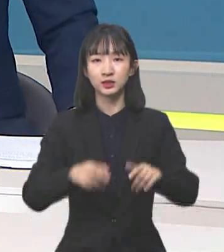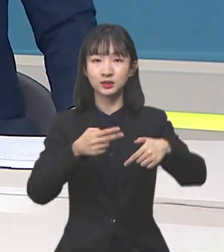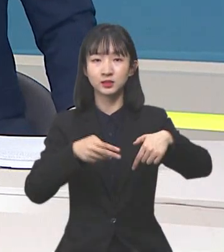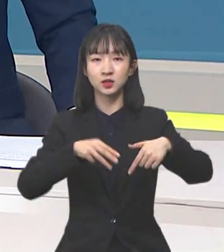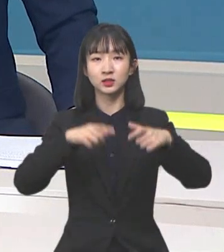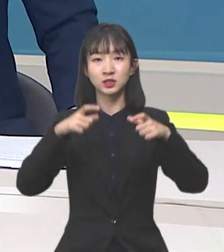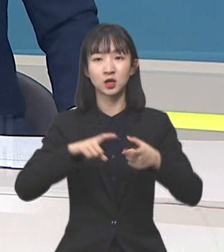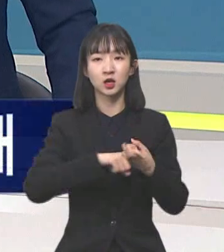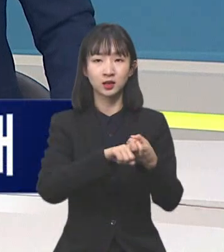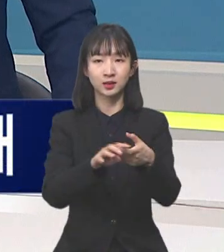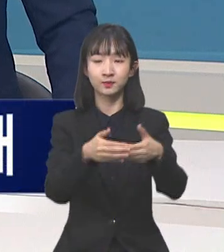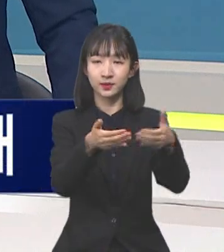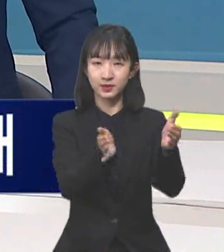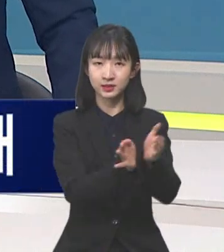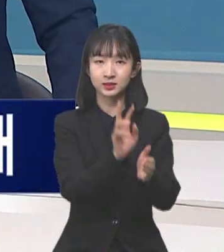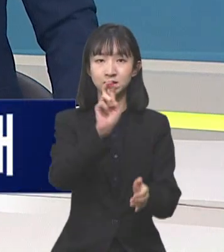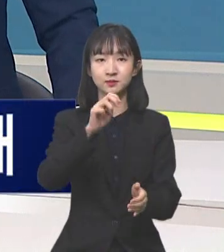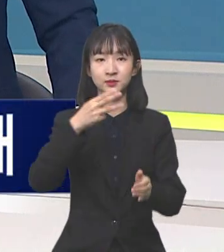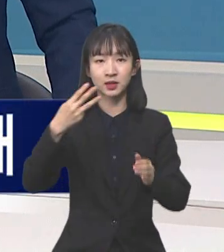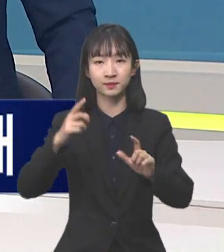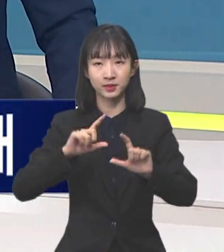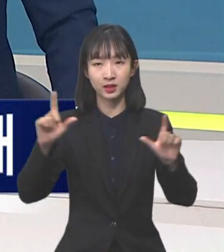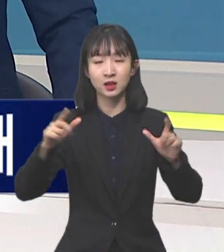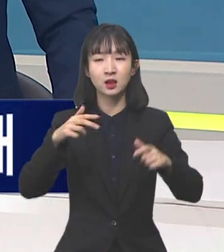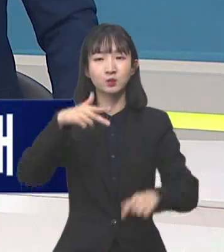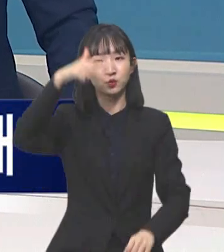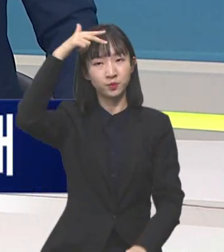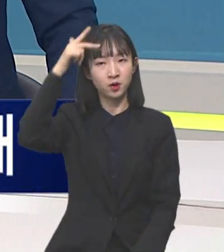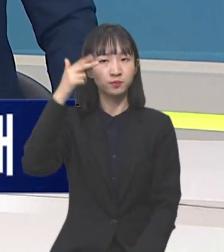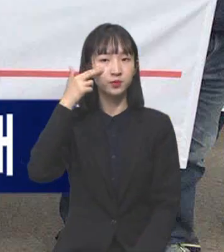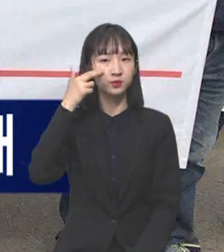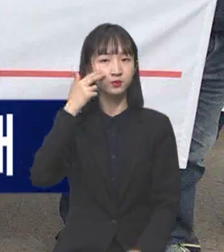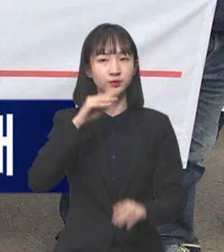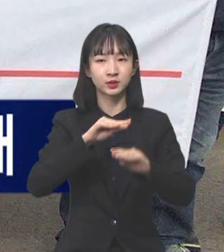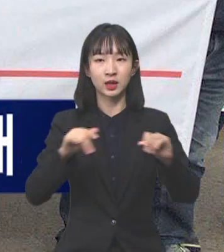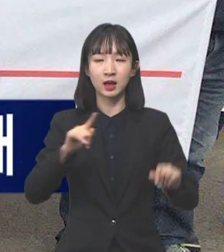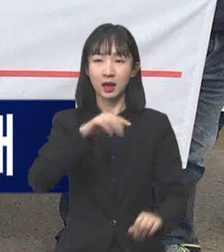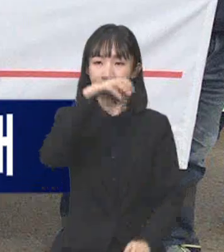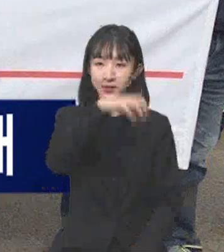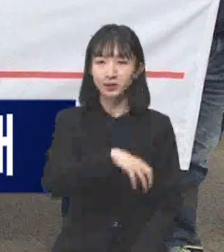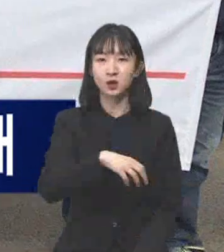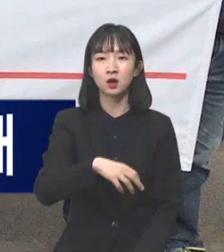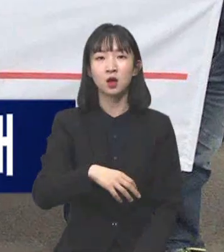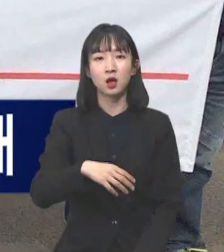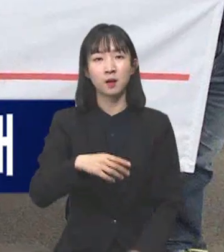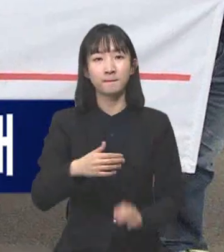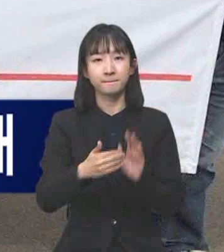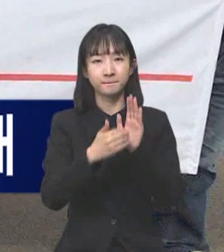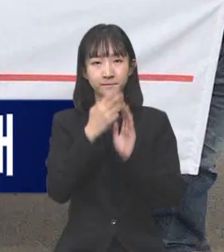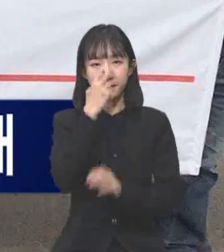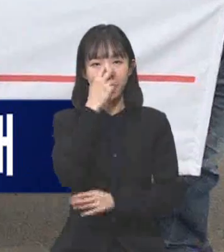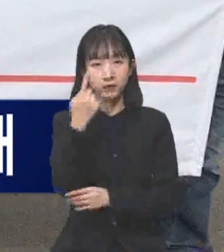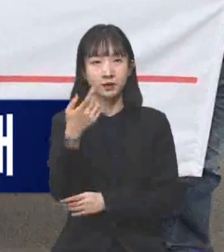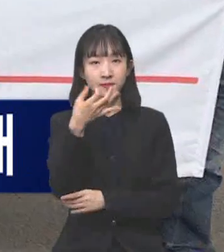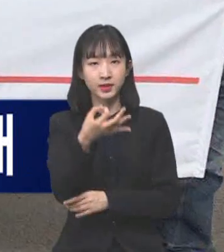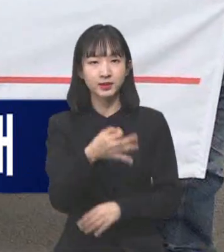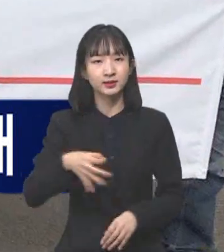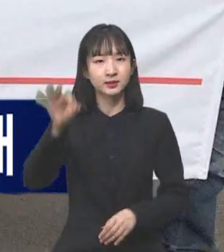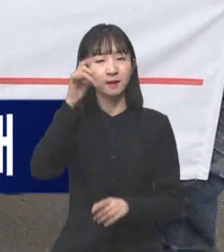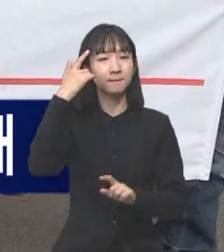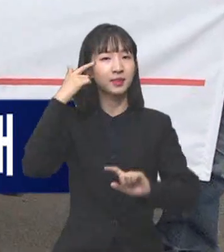인천 정원에는 23회 부평 미군기지 앞에서 주한미군 방위비 분담금 인상 반대 기자회견을 개최했습니다